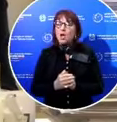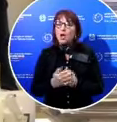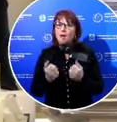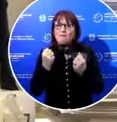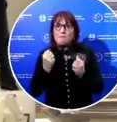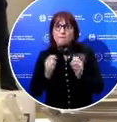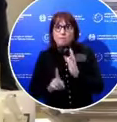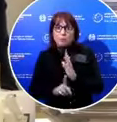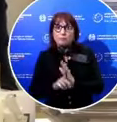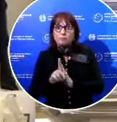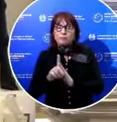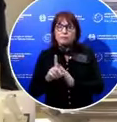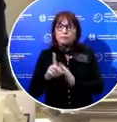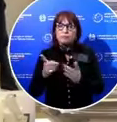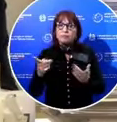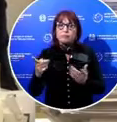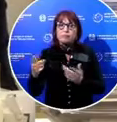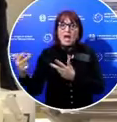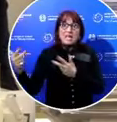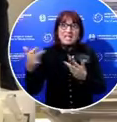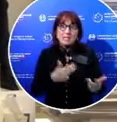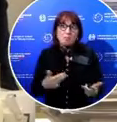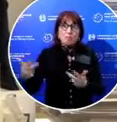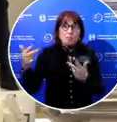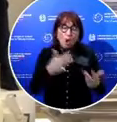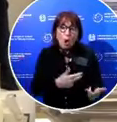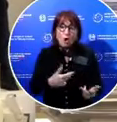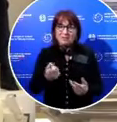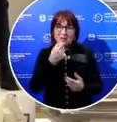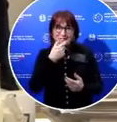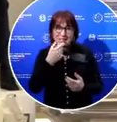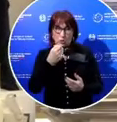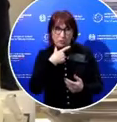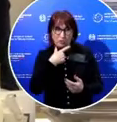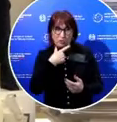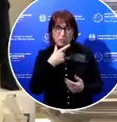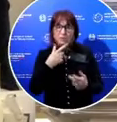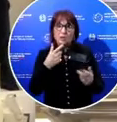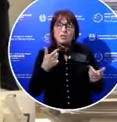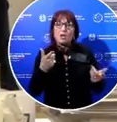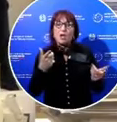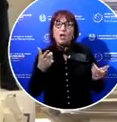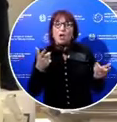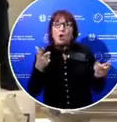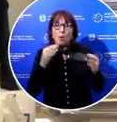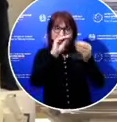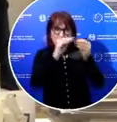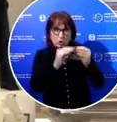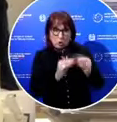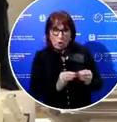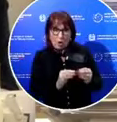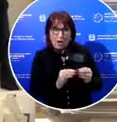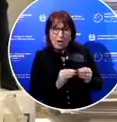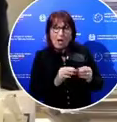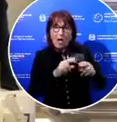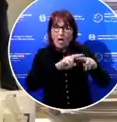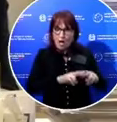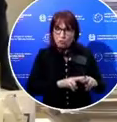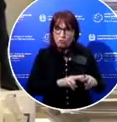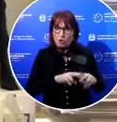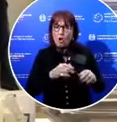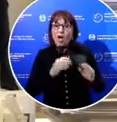ripresa delle importazioni di stupefacenti nei luoghi di stoccaggio e soprattutto verso i paesi di